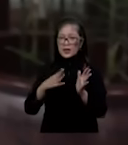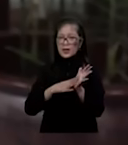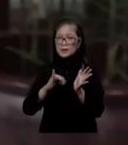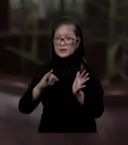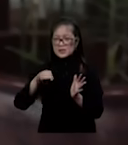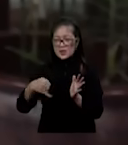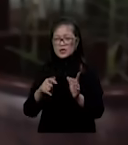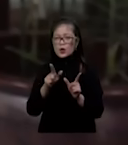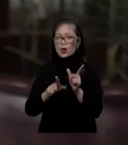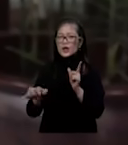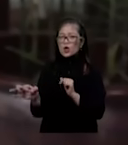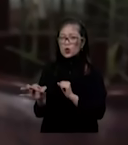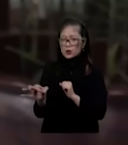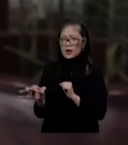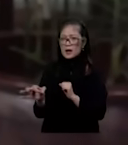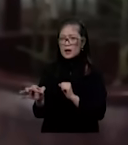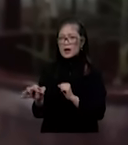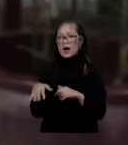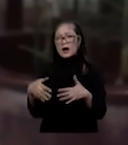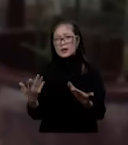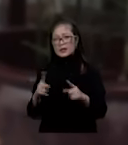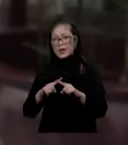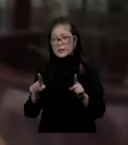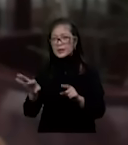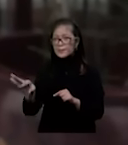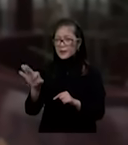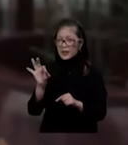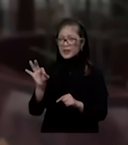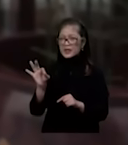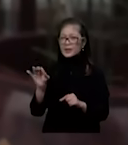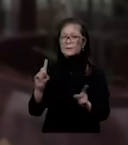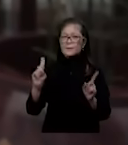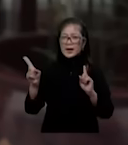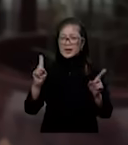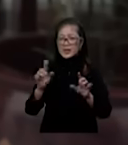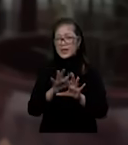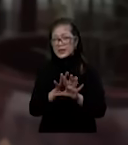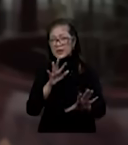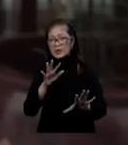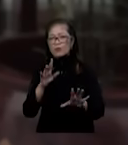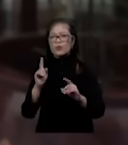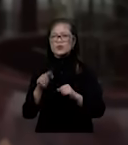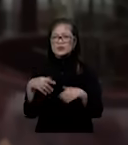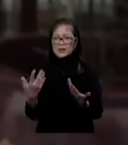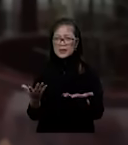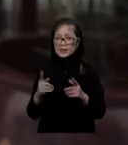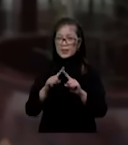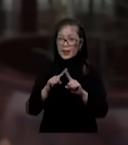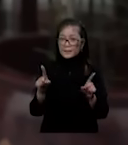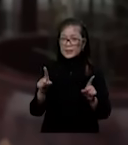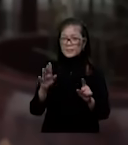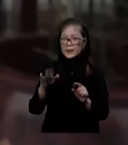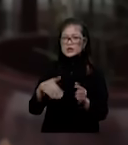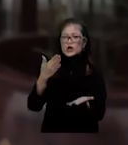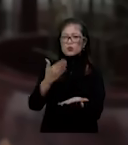memilih partai mana yang menjadi rumah bagi saya. Gitu. Karena mungkin Kang Emil melihat potensi, tapi saya masih belum